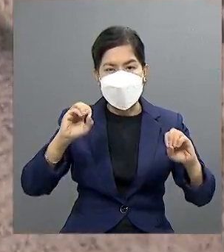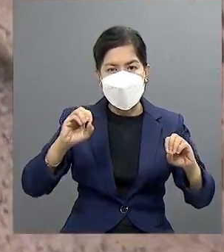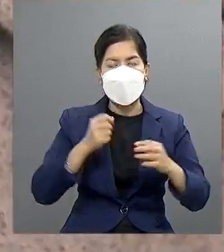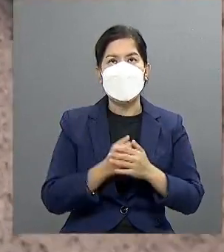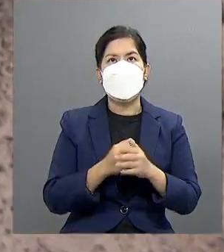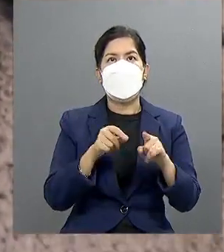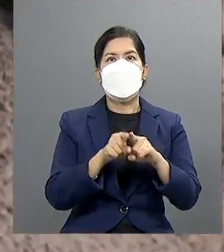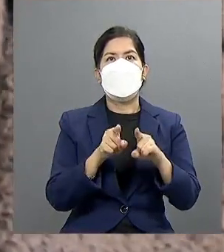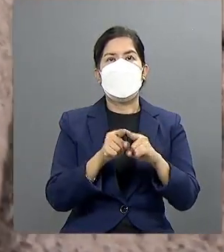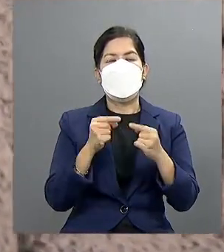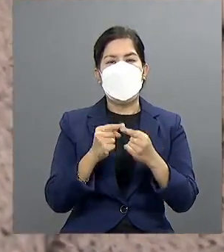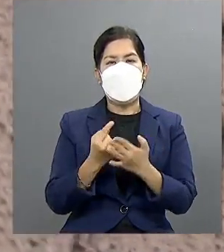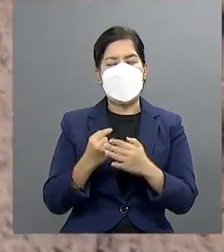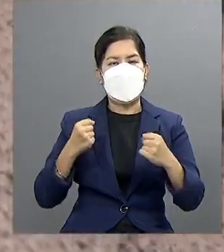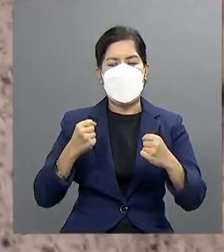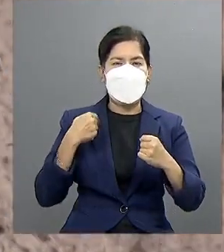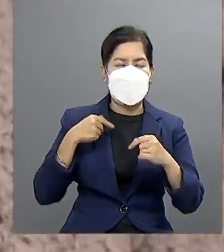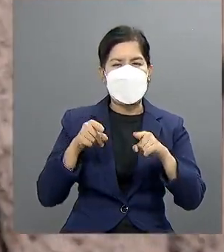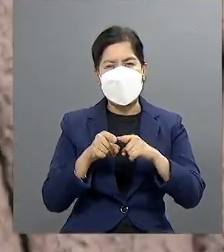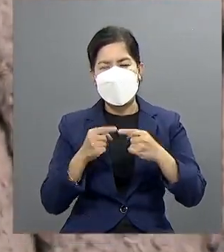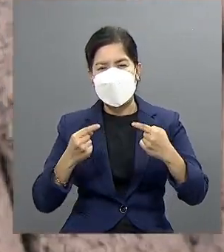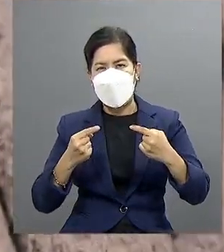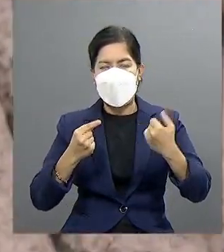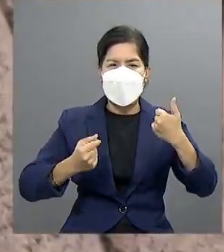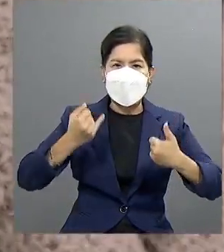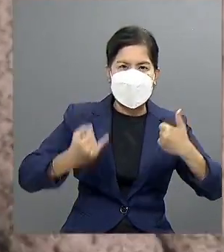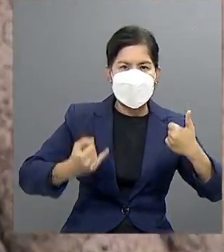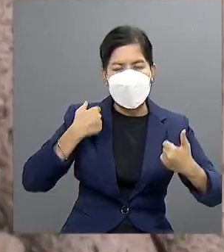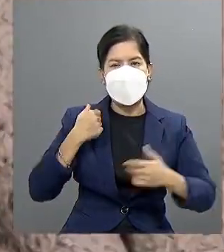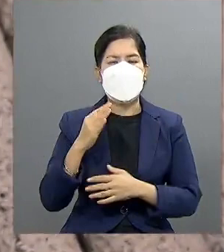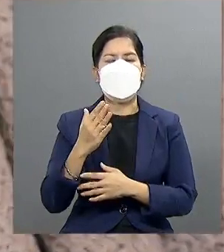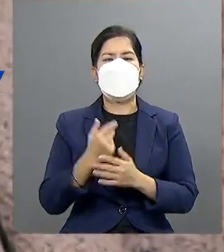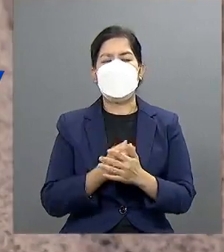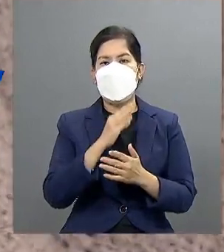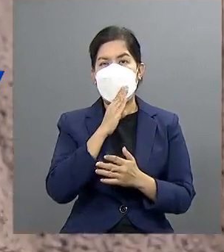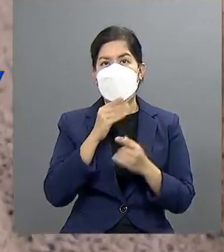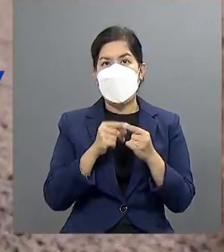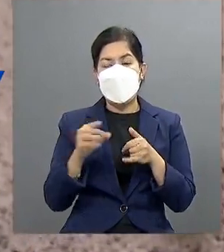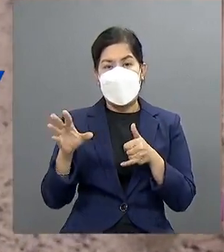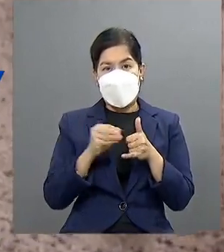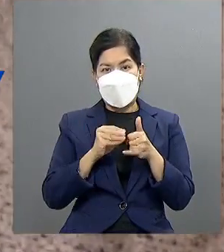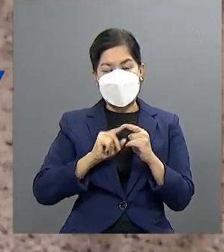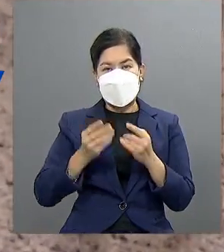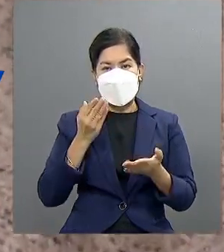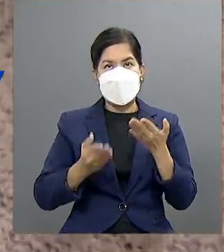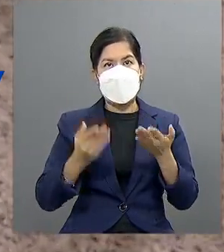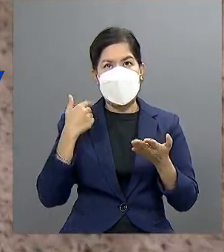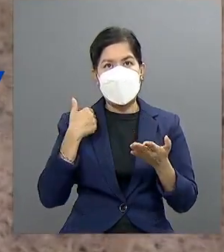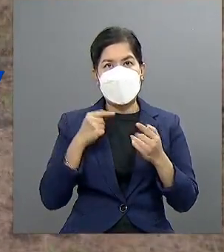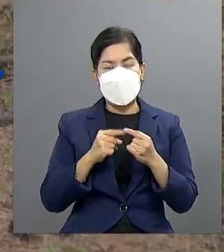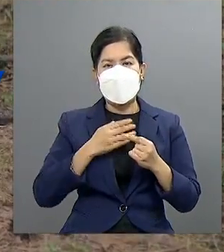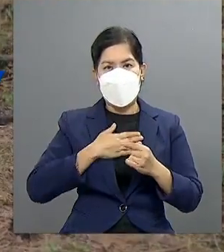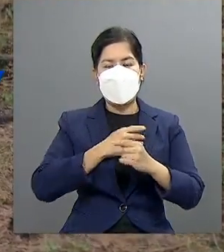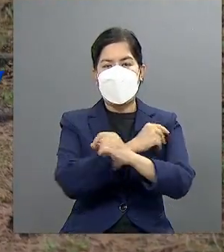ที่มาต่อสู้แล้วอีกอันนึงเนี่ยค่ะการที่เราได้รับเชื้อบางอย่างเราจะให้มีภูมิต้านทานต่อเชื้อชนิดนั้นก็ทำให้เราไม่เป็นติ